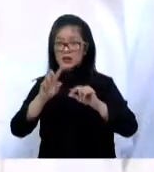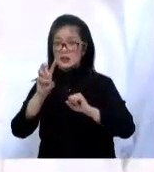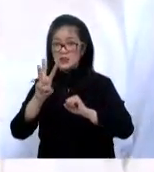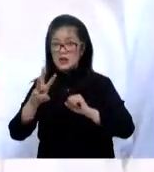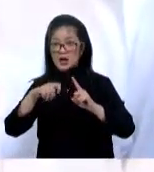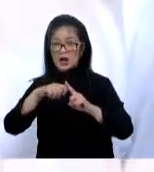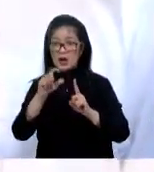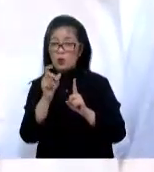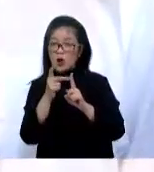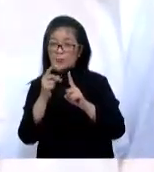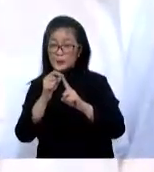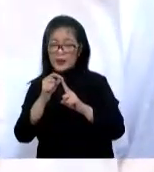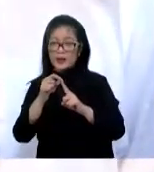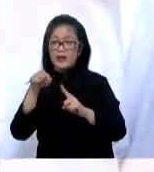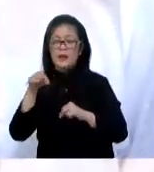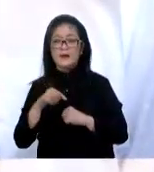Penyidik